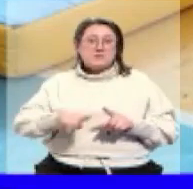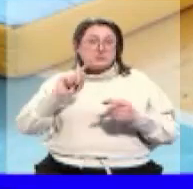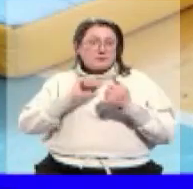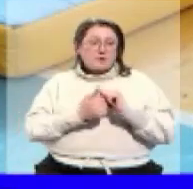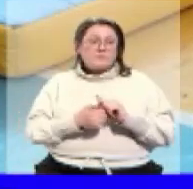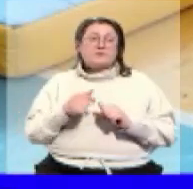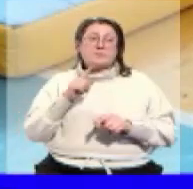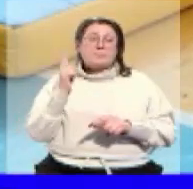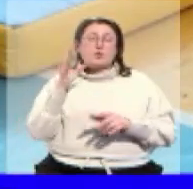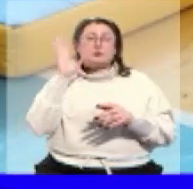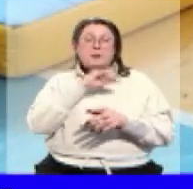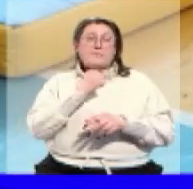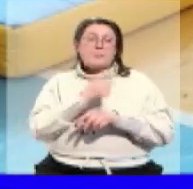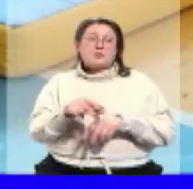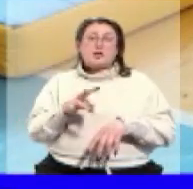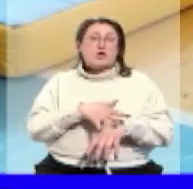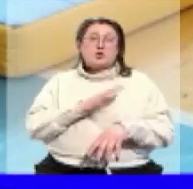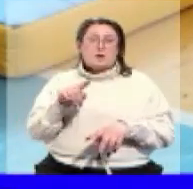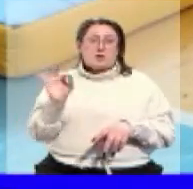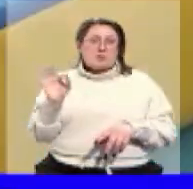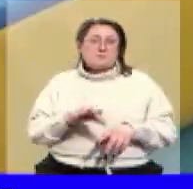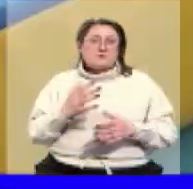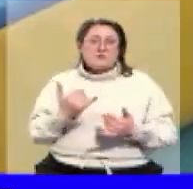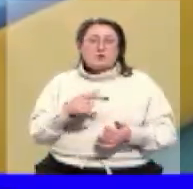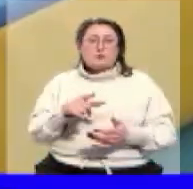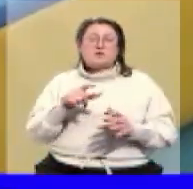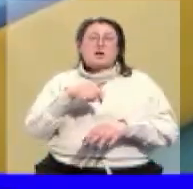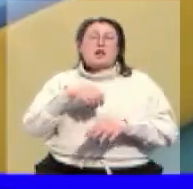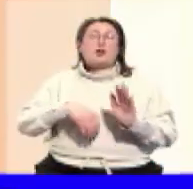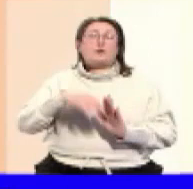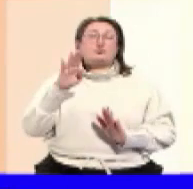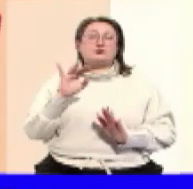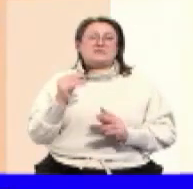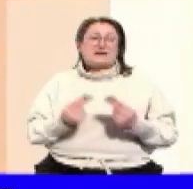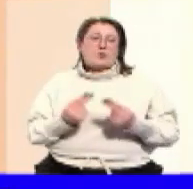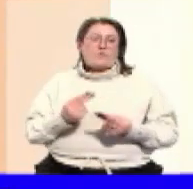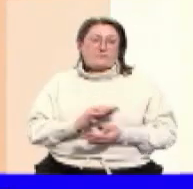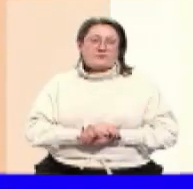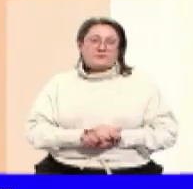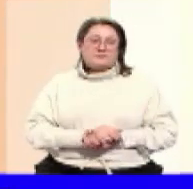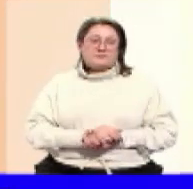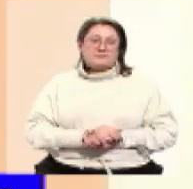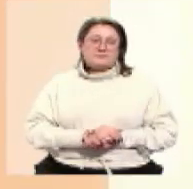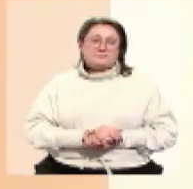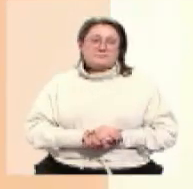Первые успехи и победы не заставили себя долго ждать. Сегодня Нурислам в числе ведущих игроков.